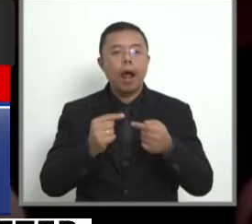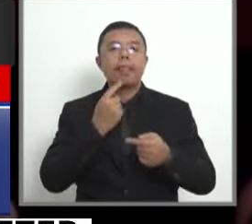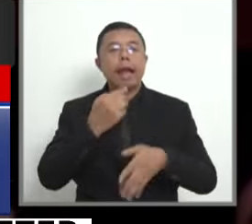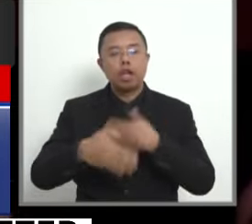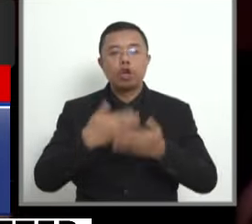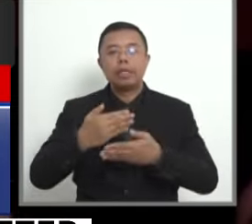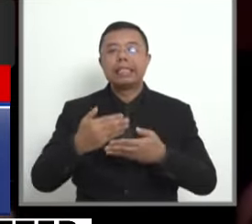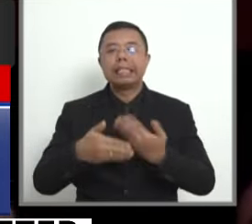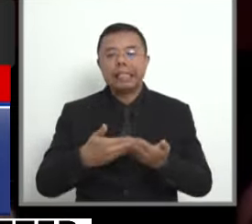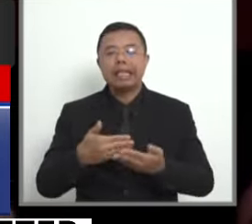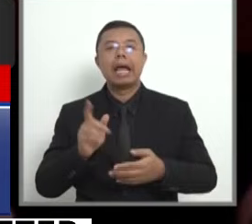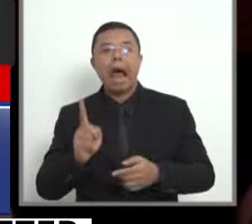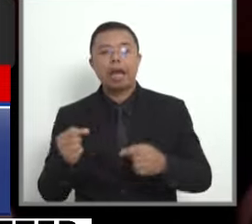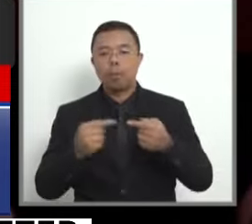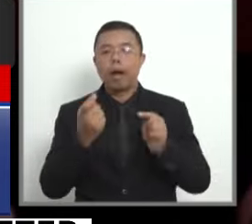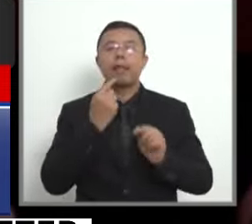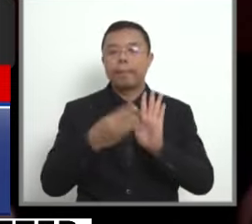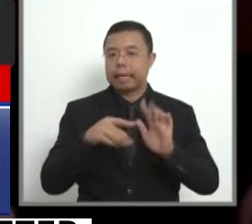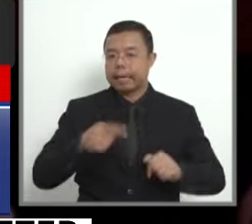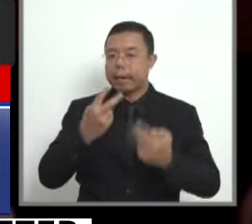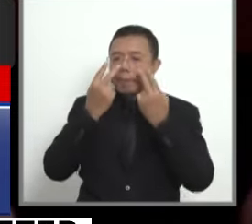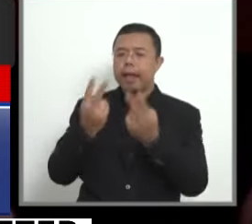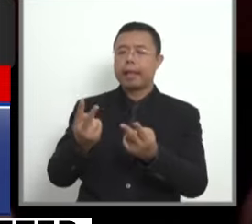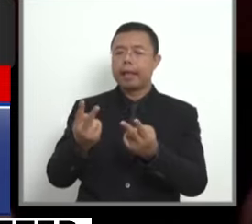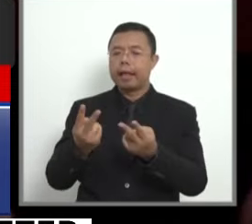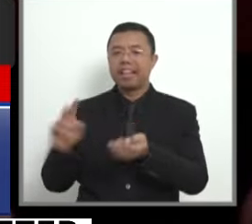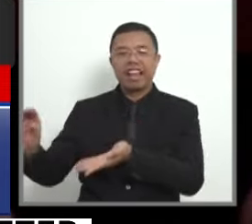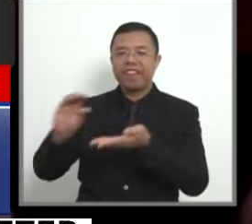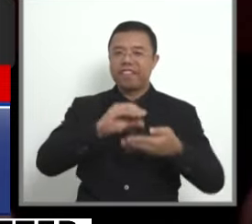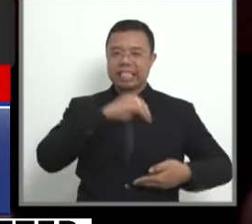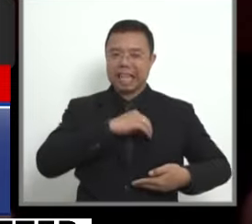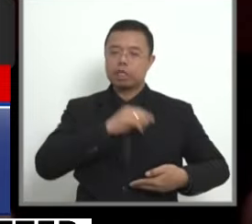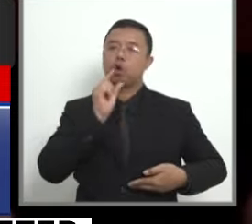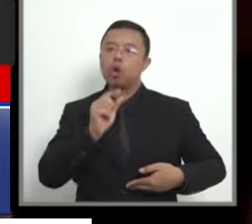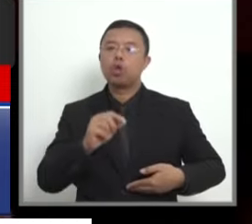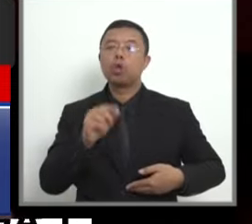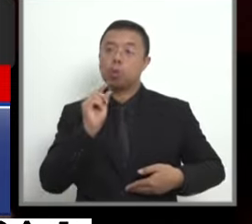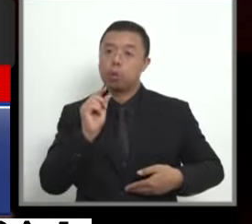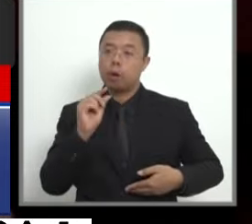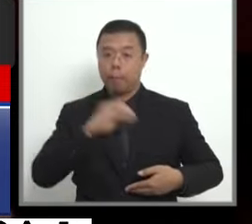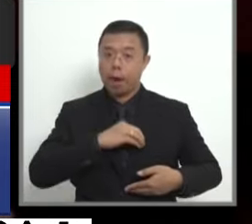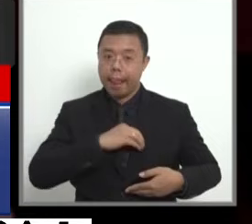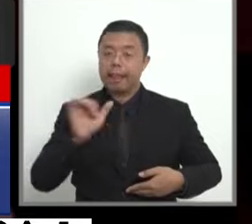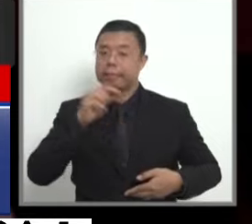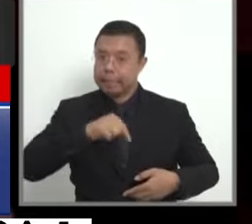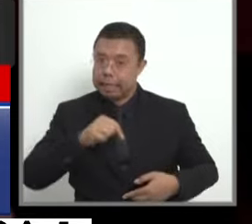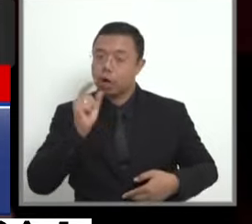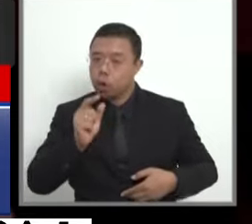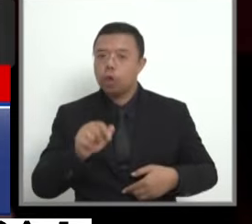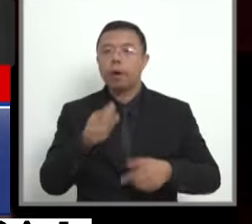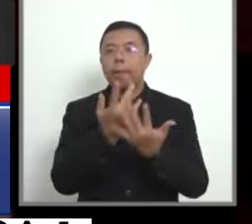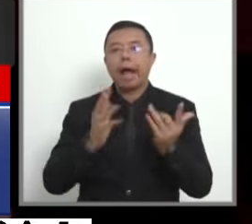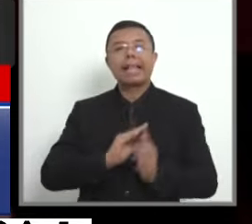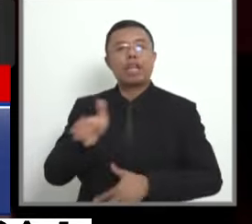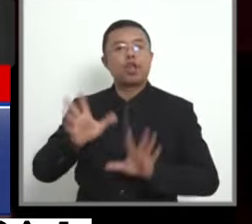manufaktur yang terkait di sini kami memandang investasi padat modal yang seperti ini Padat Karya